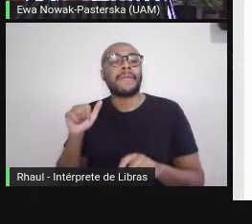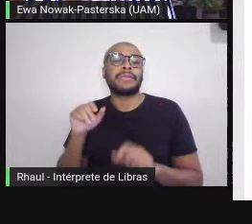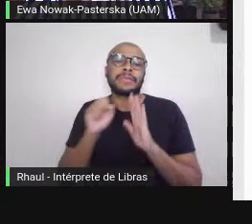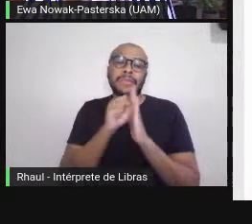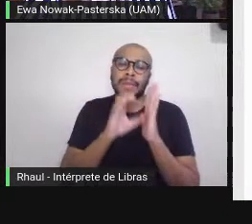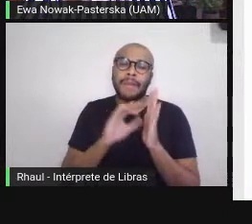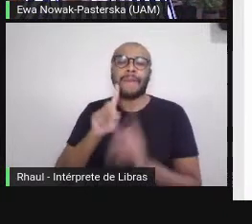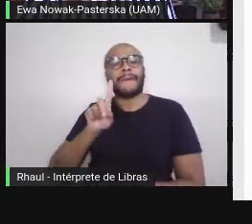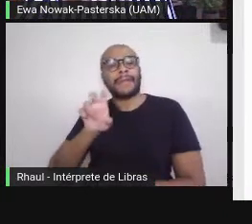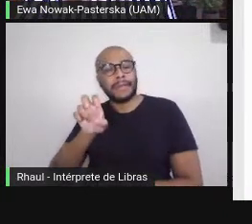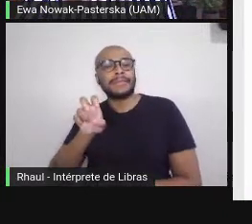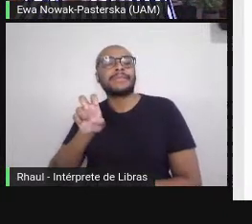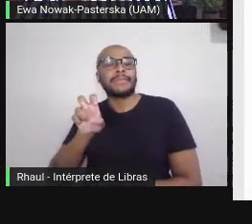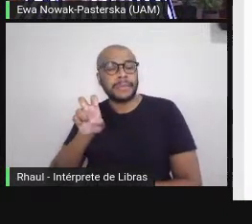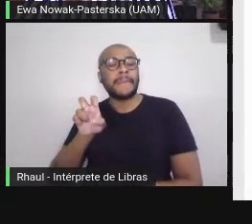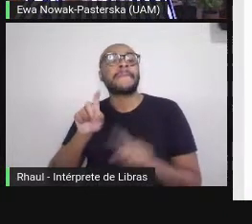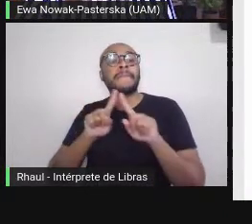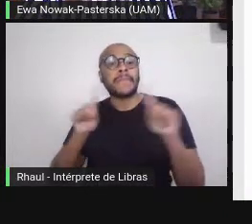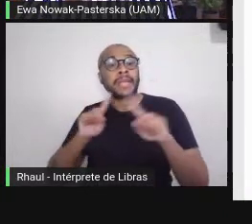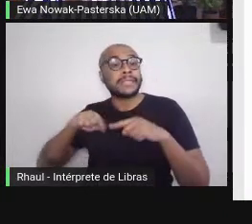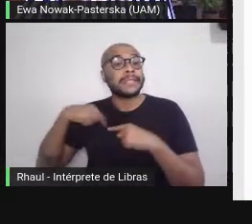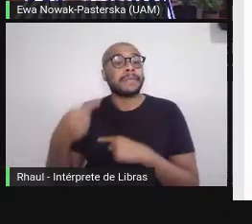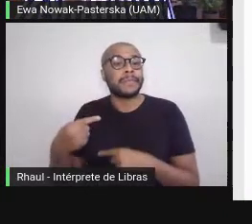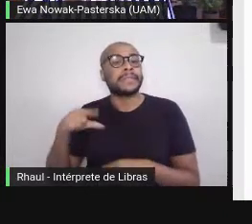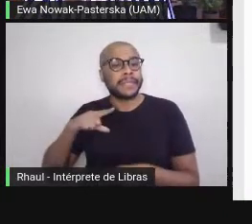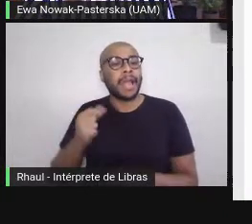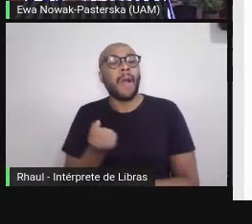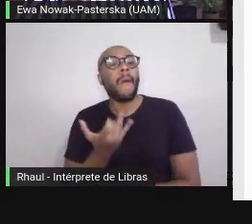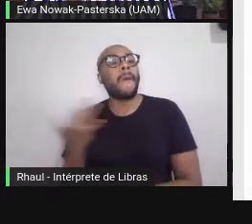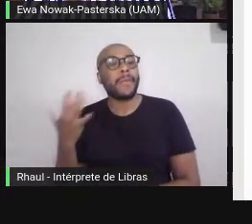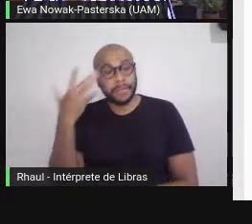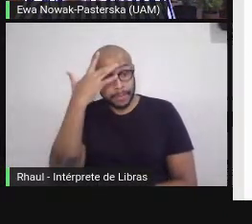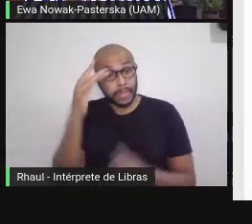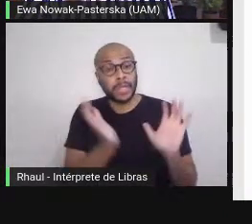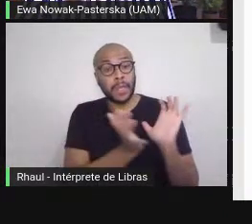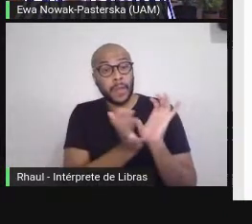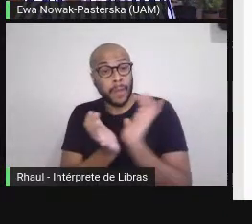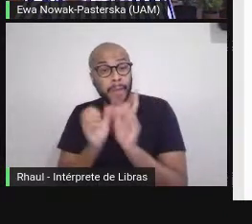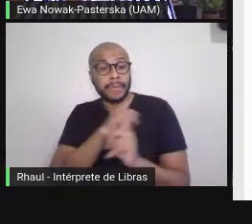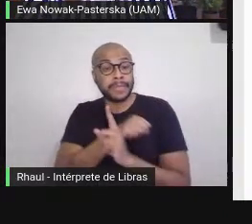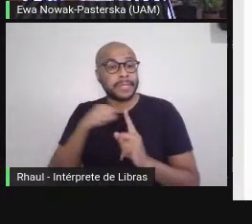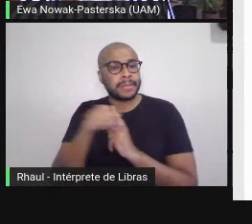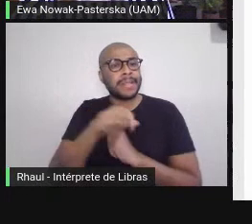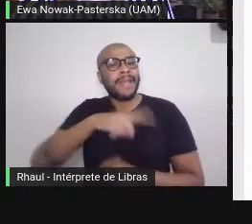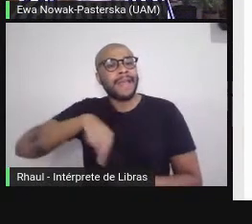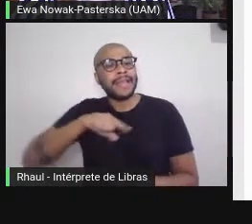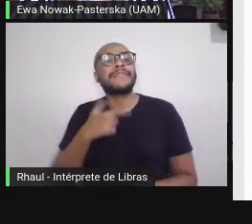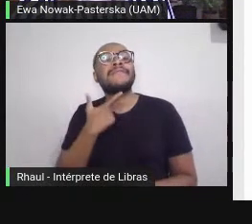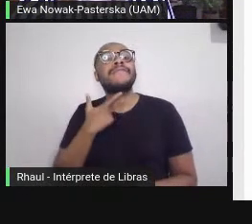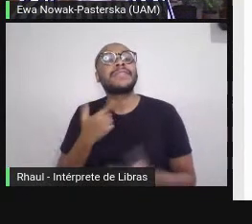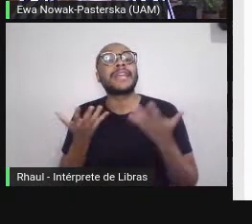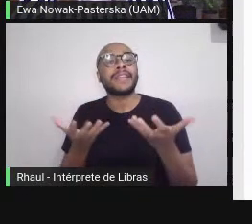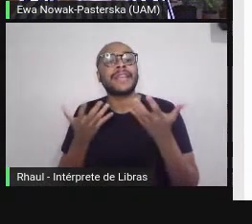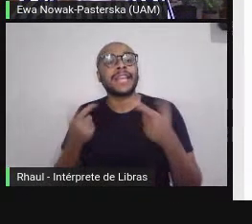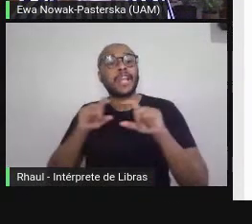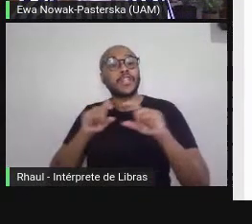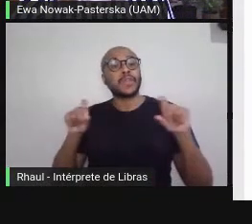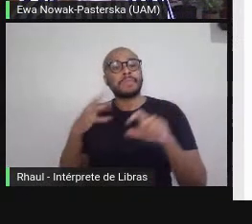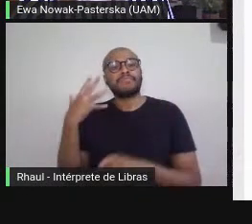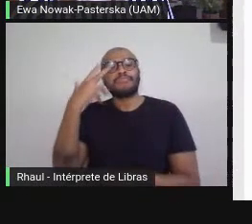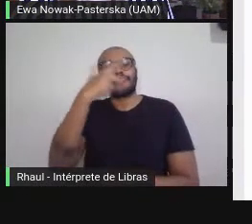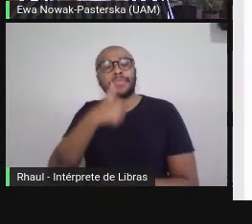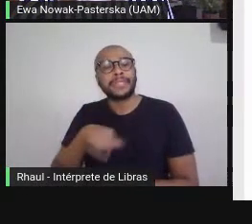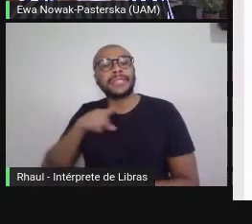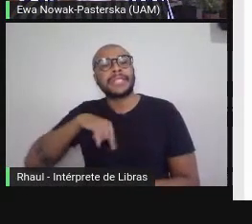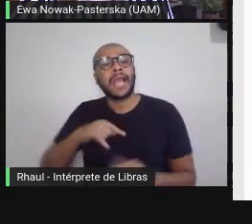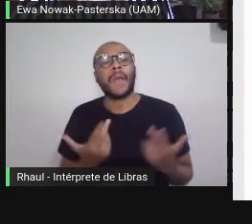XV, mas depois outras camadas da sociedade também queriam ter um sobrenome bonito e